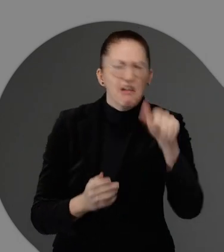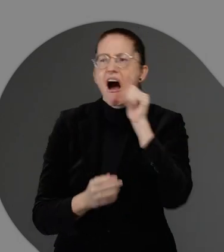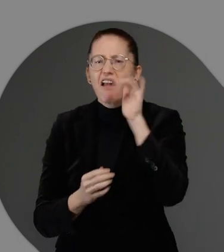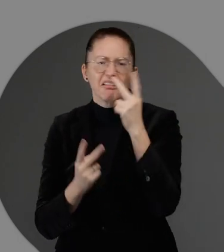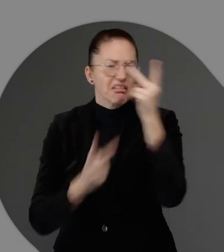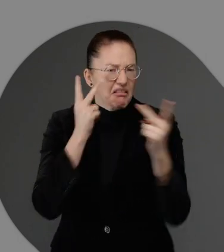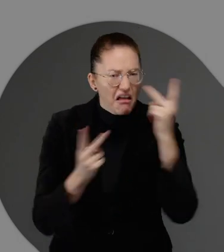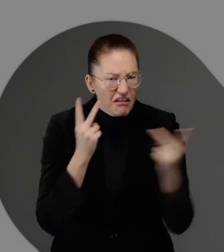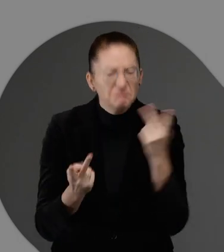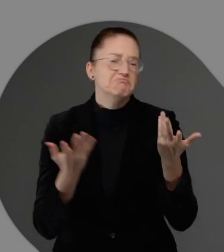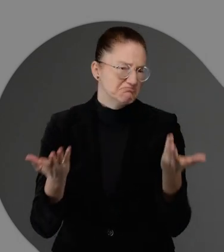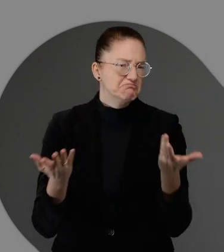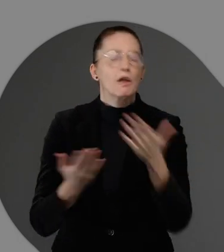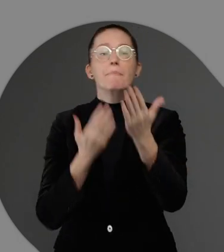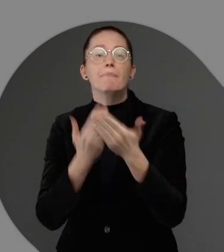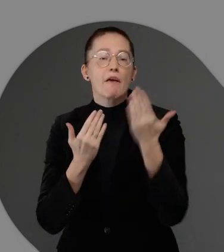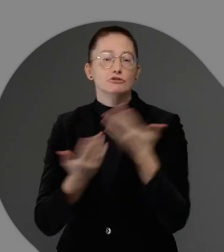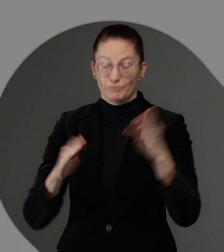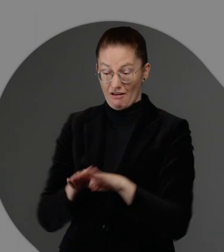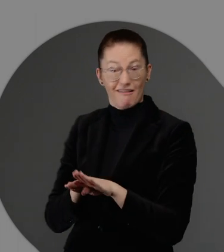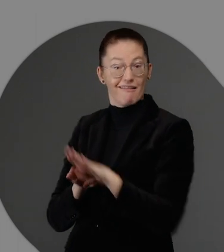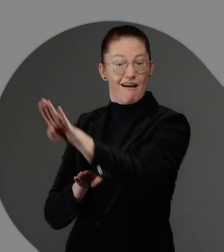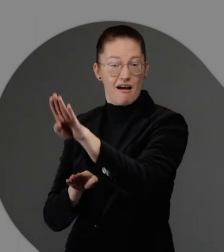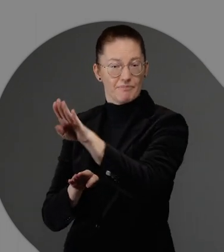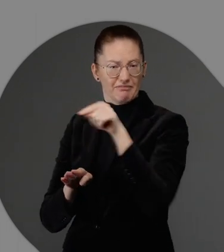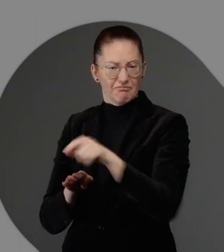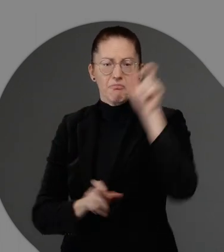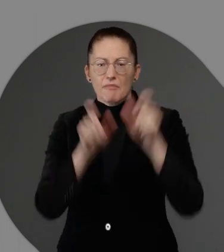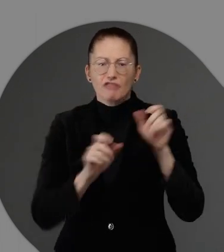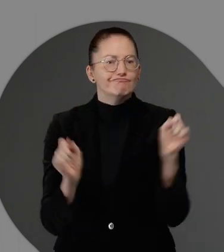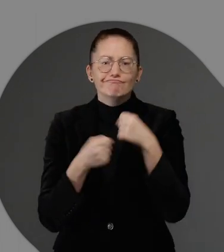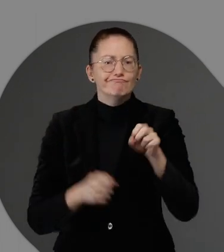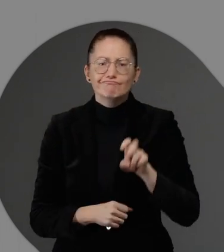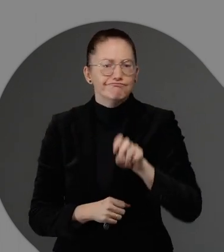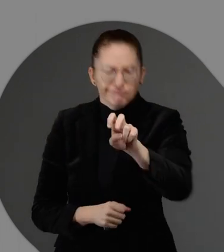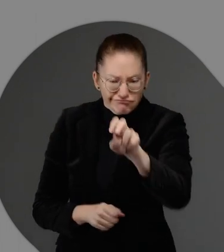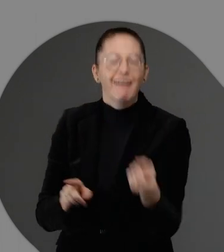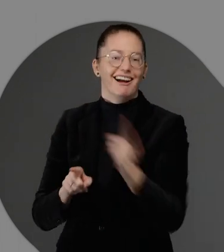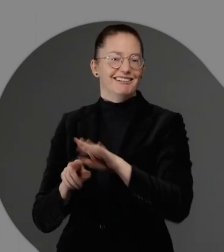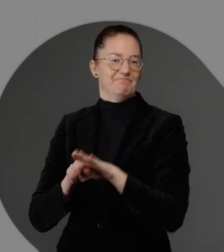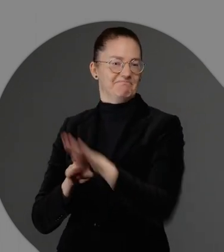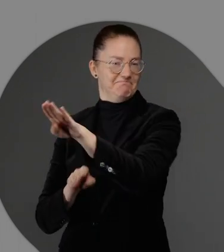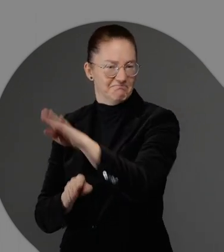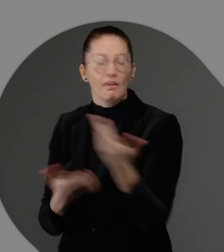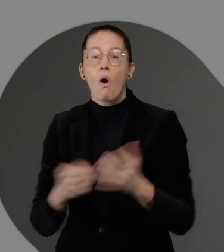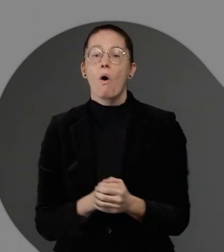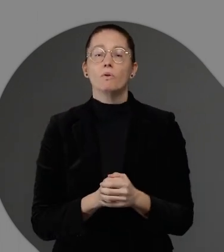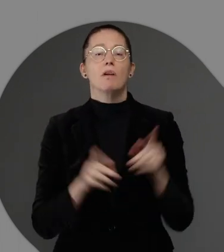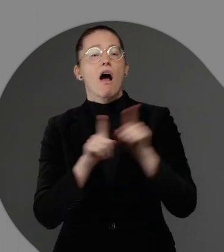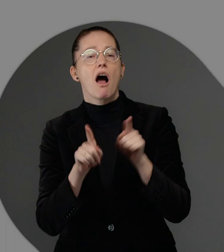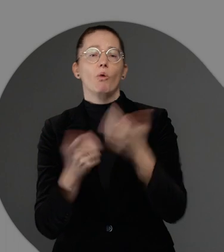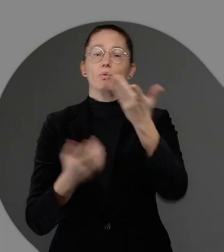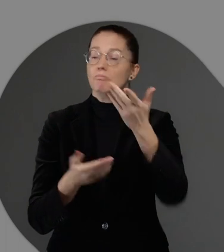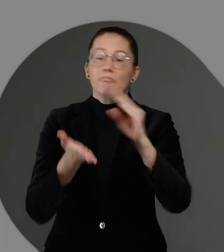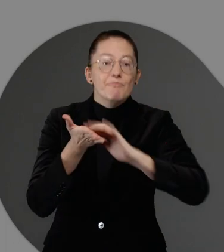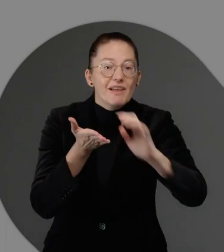ich, den meisten Menschen bekannt und im Alltag schon begegnet. Wir kennen Rampen, die zum Beispiel für Menschen, die keine Treppen steigen können, Zugangsmöglichkeiten